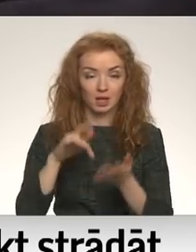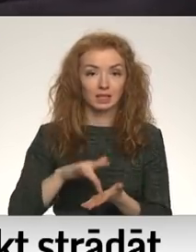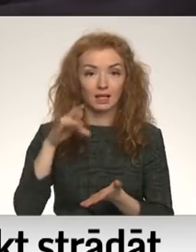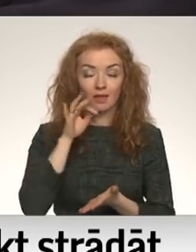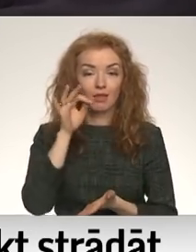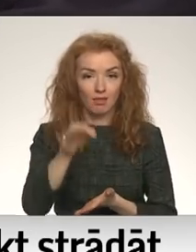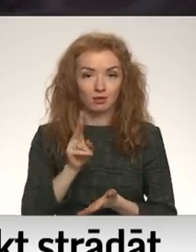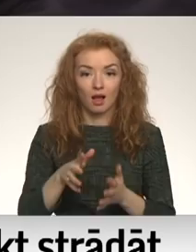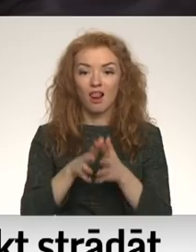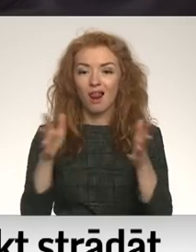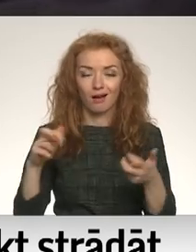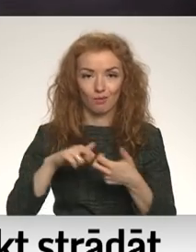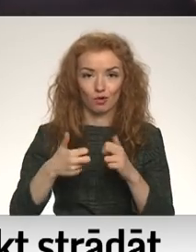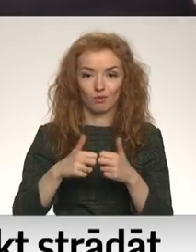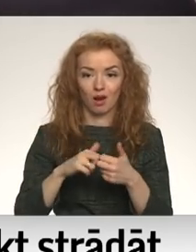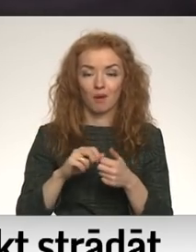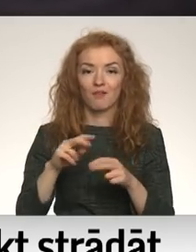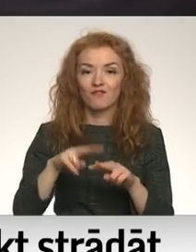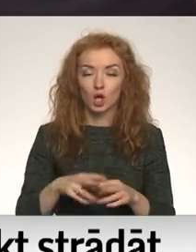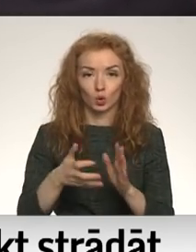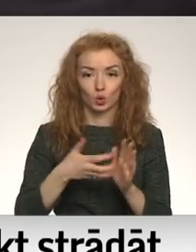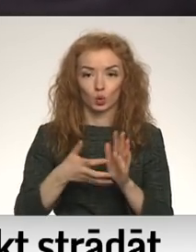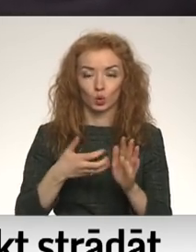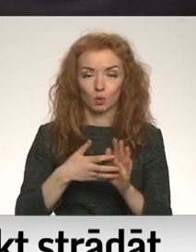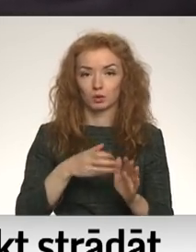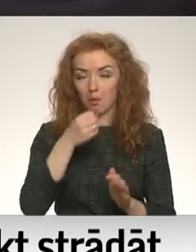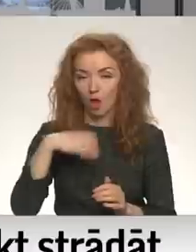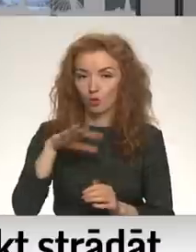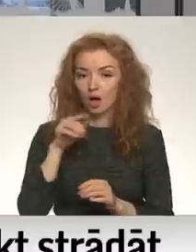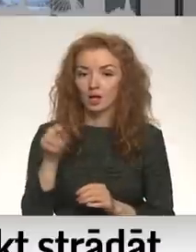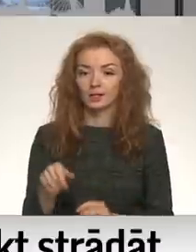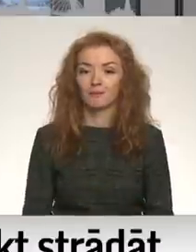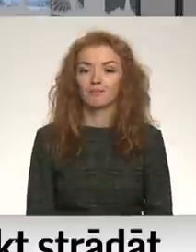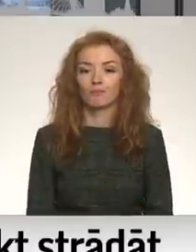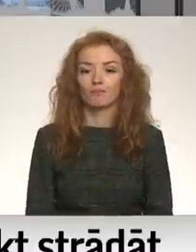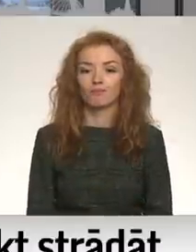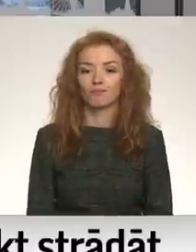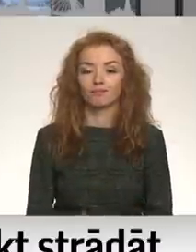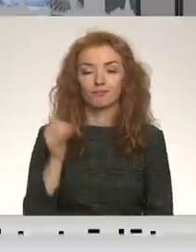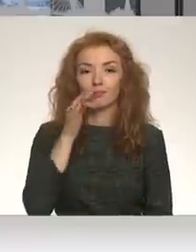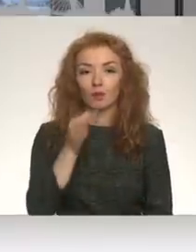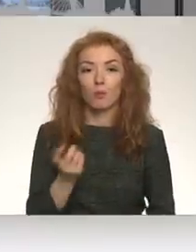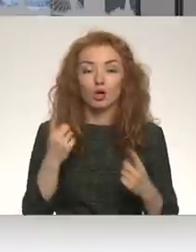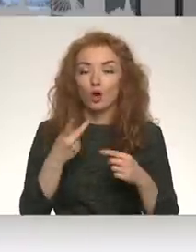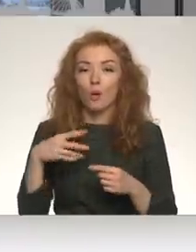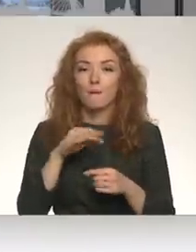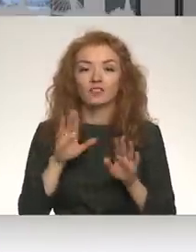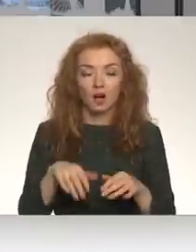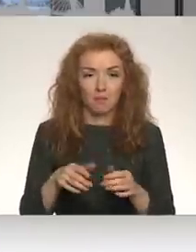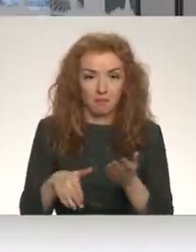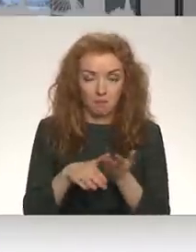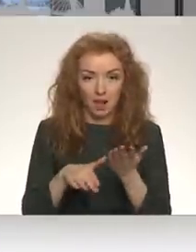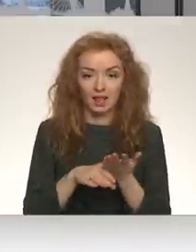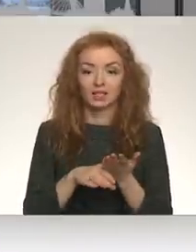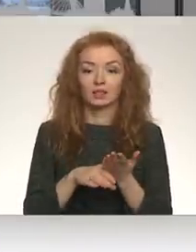teica, ka lielākā problēma esot vietu trūkums bērnu dārzā. Ātrākais risinājums, ko mēs redzam, ja ir